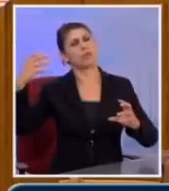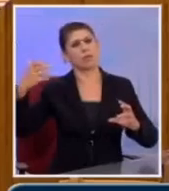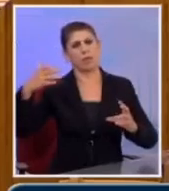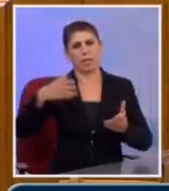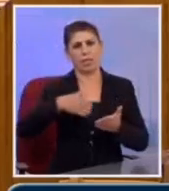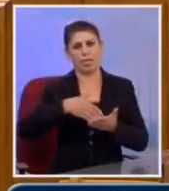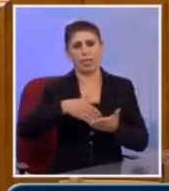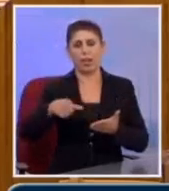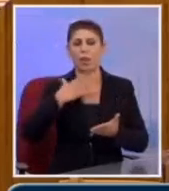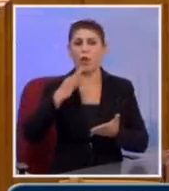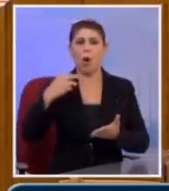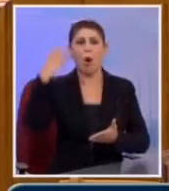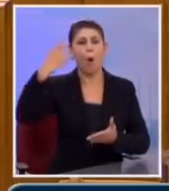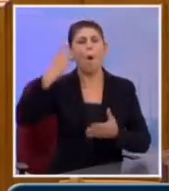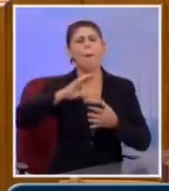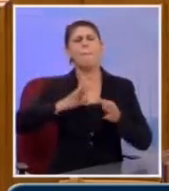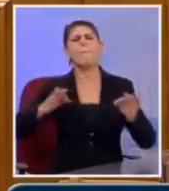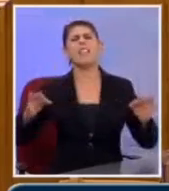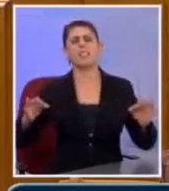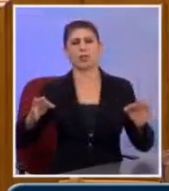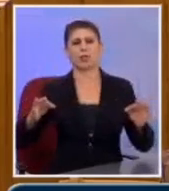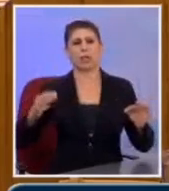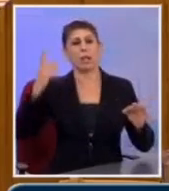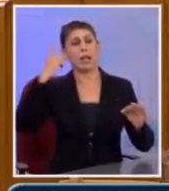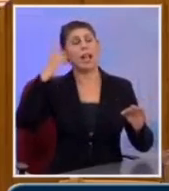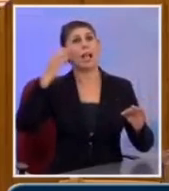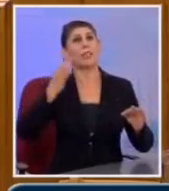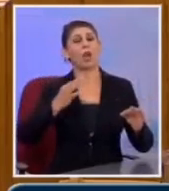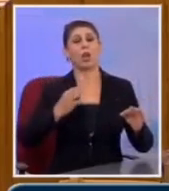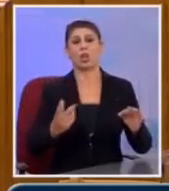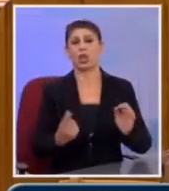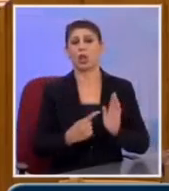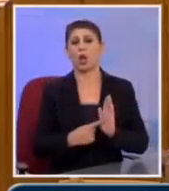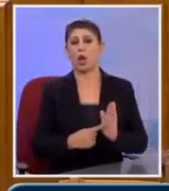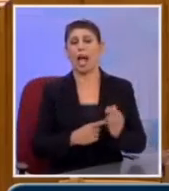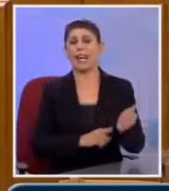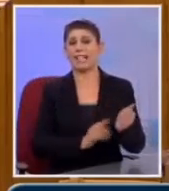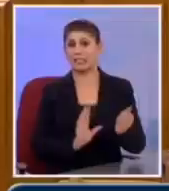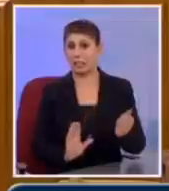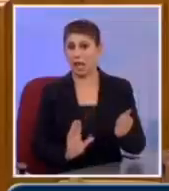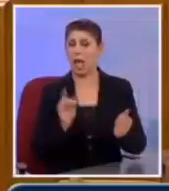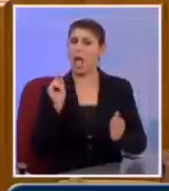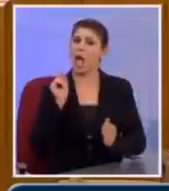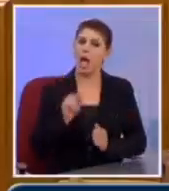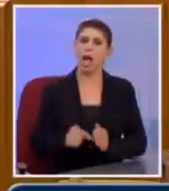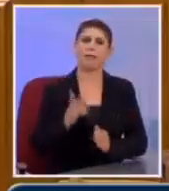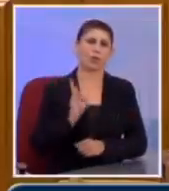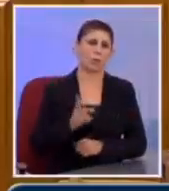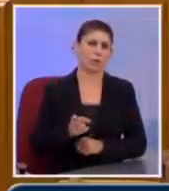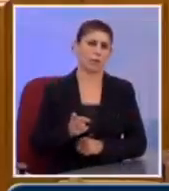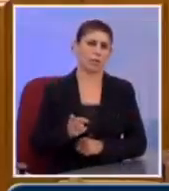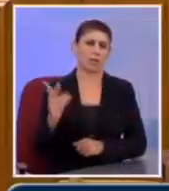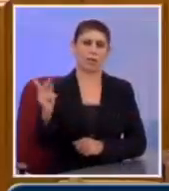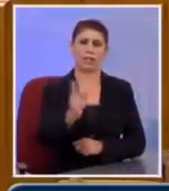τα έχουμε μυθοποιήσει και μάλιστα με ιδεολογικό πρόσημο. Και αυτό είναι το επικίνδυνο για